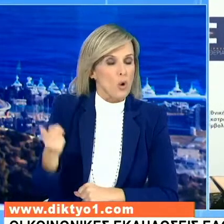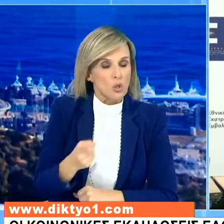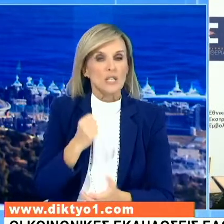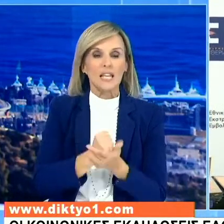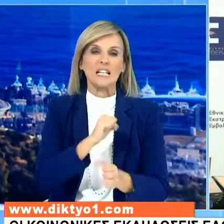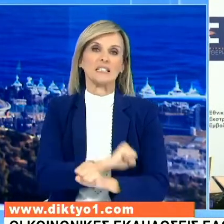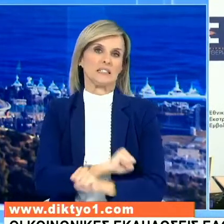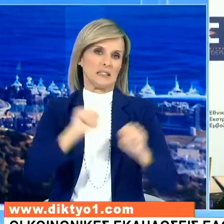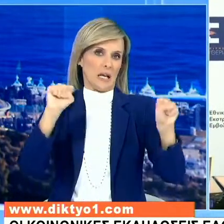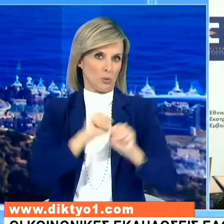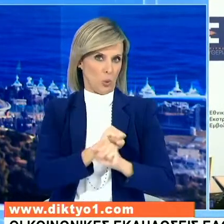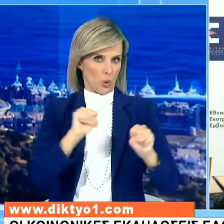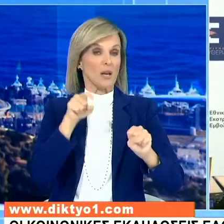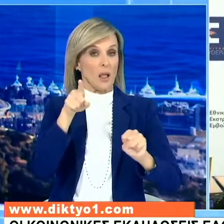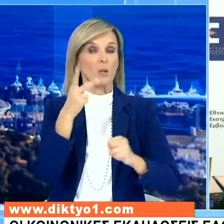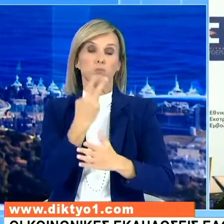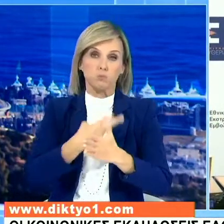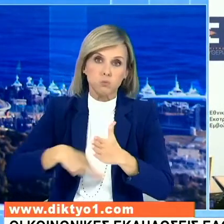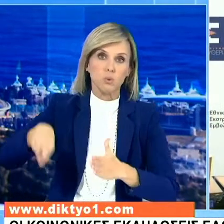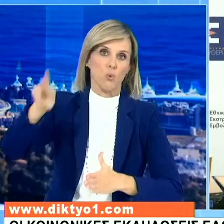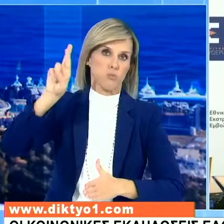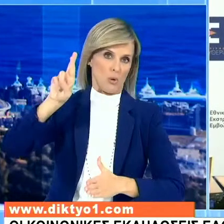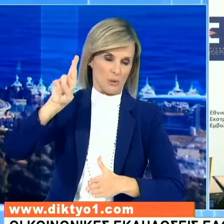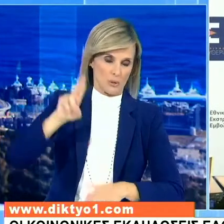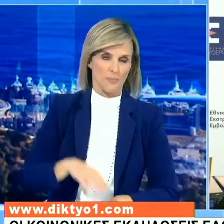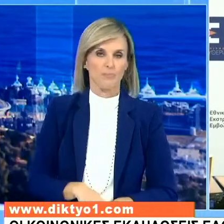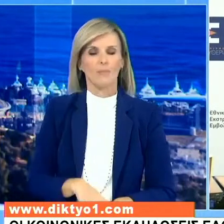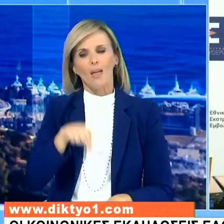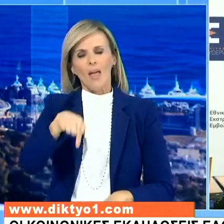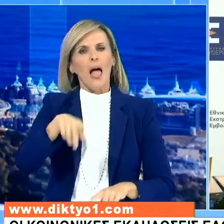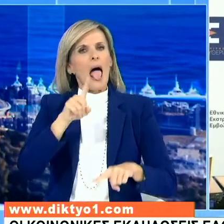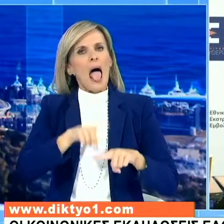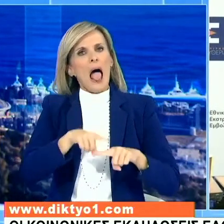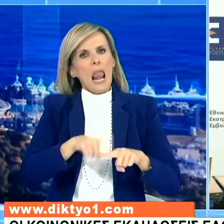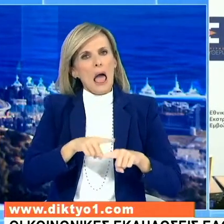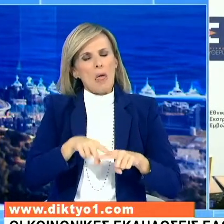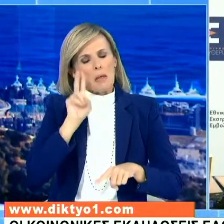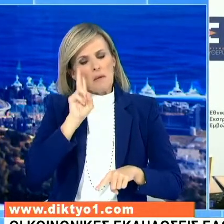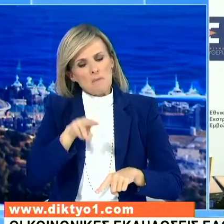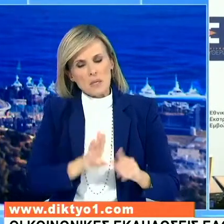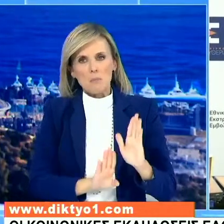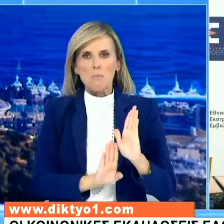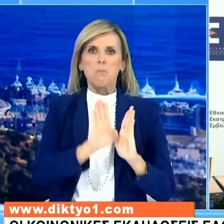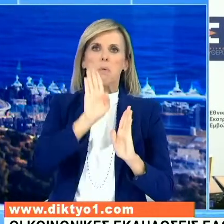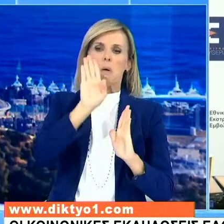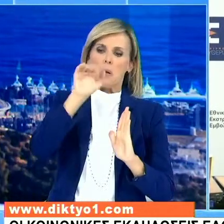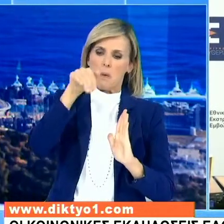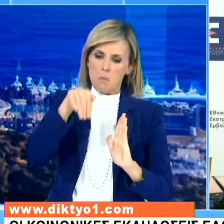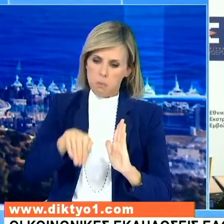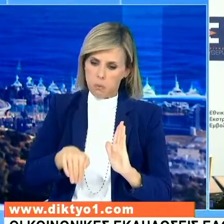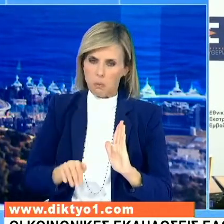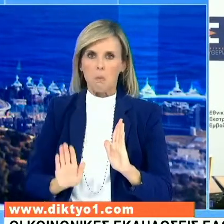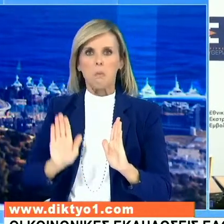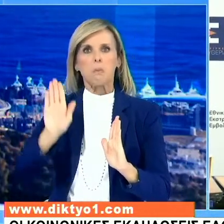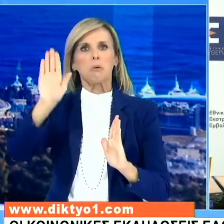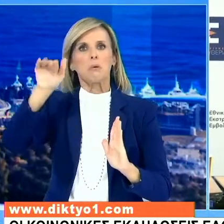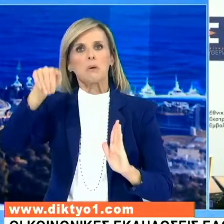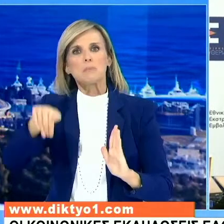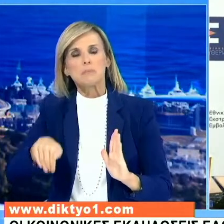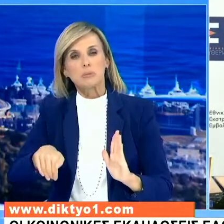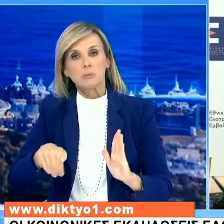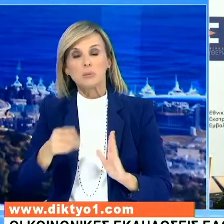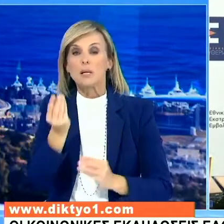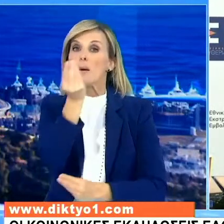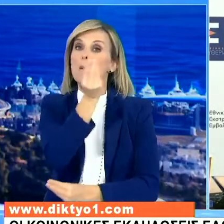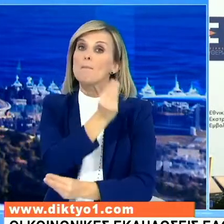Η επιδημιολογική εικόνα στη χώρα εμφανίζει σημαντικές διακυμάνσεις στην αναγεωγραφική περιοχή. Το επιδημιολογικό φορτίο είναι σημαντικά επιβαρημένο στην